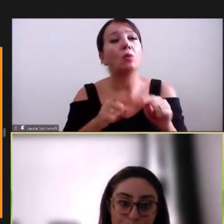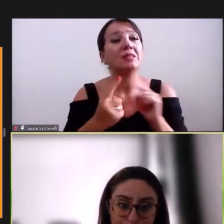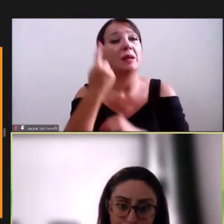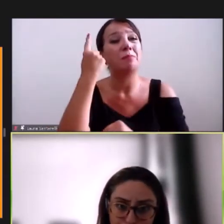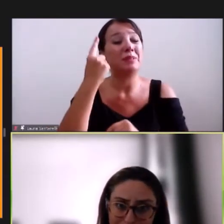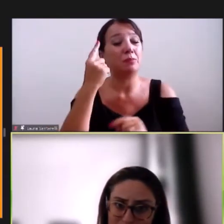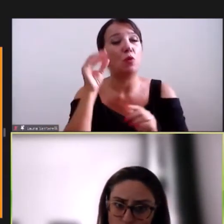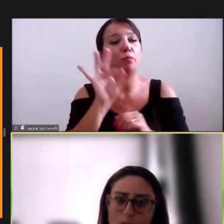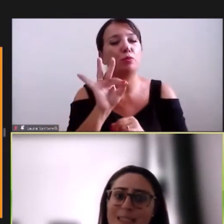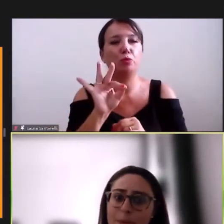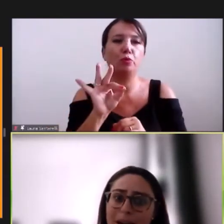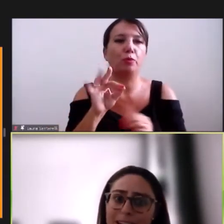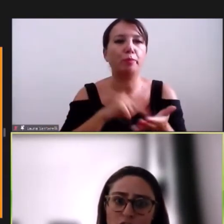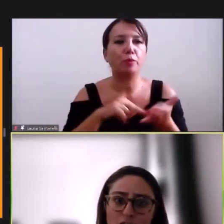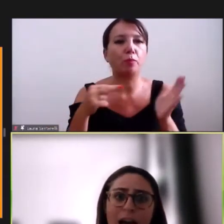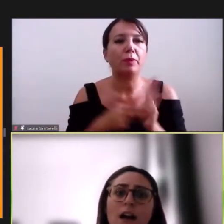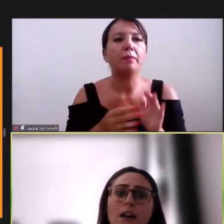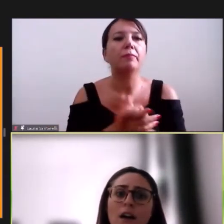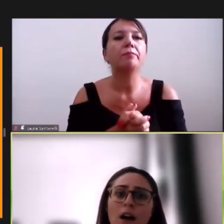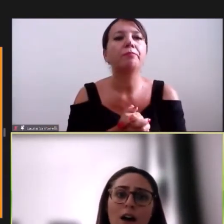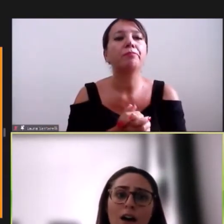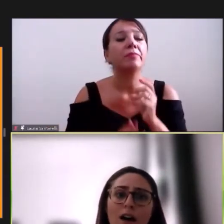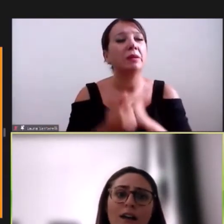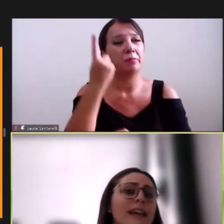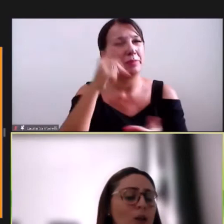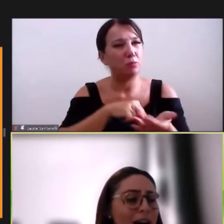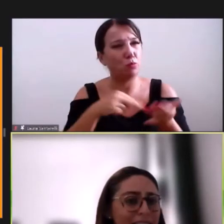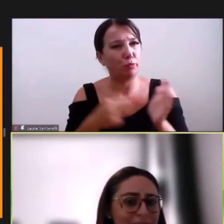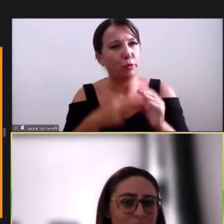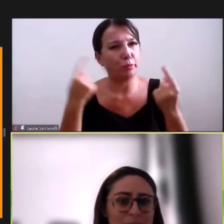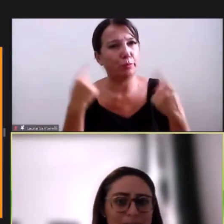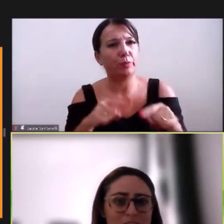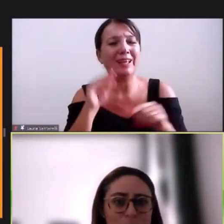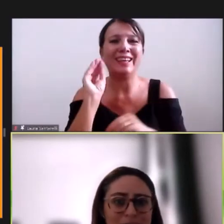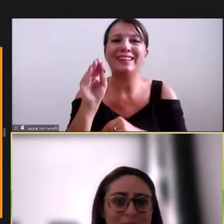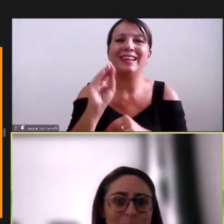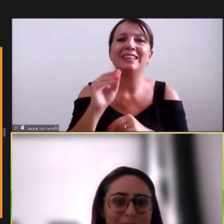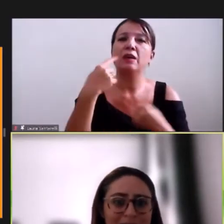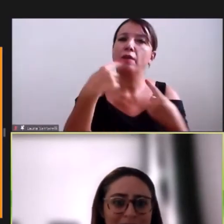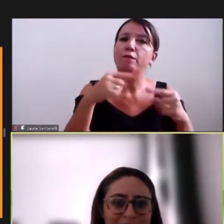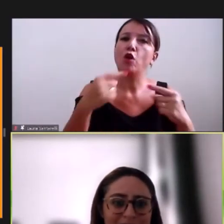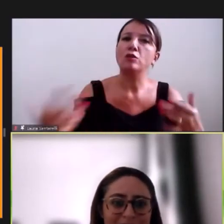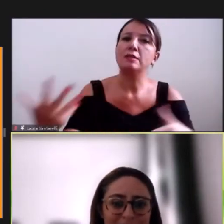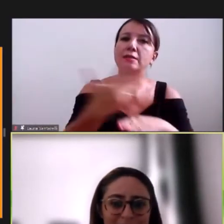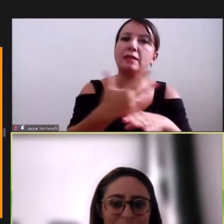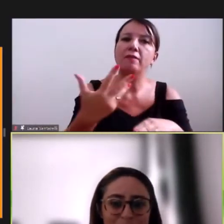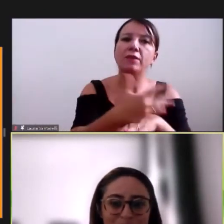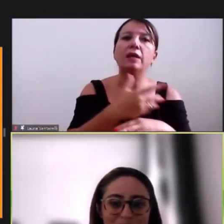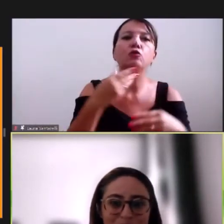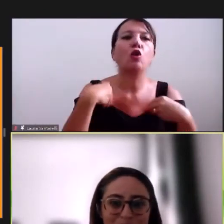criticità. E su questa prima criticità chiedo anche la vostra partecipazione e